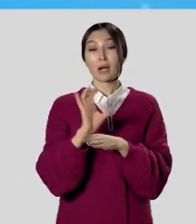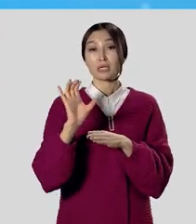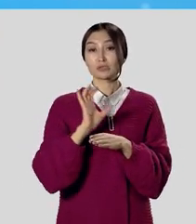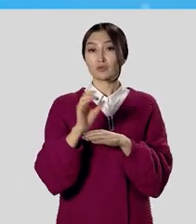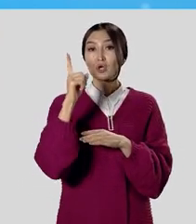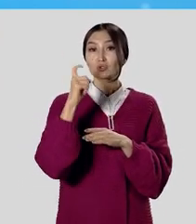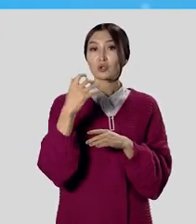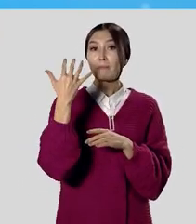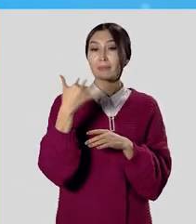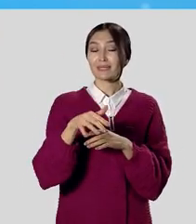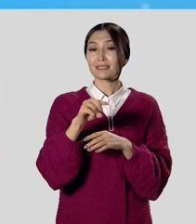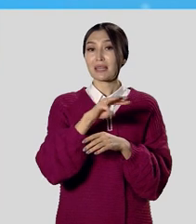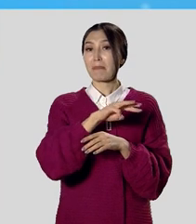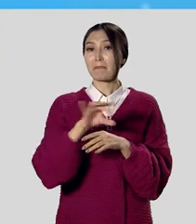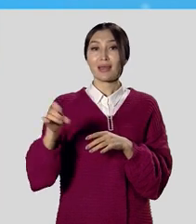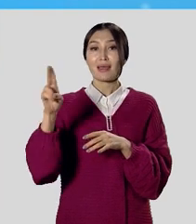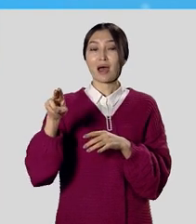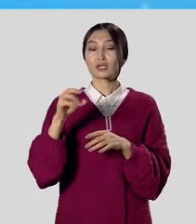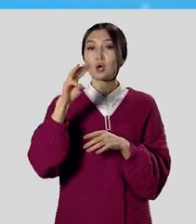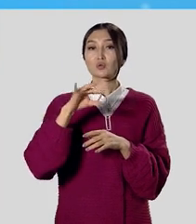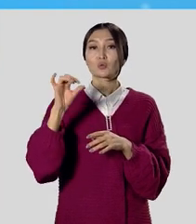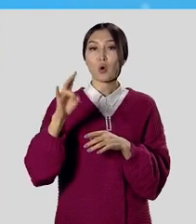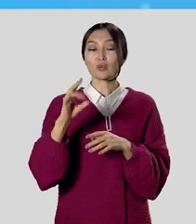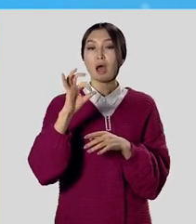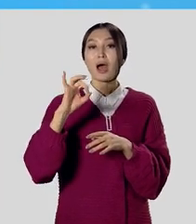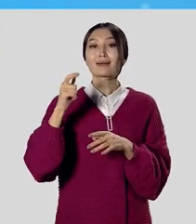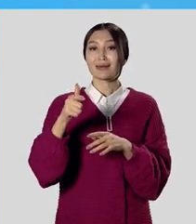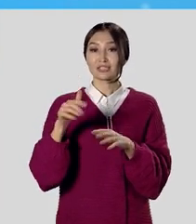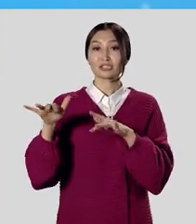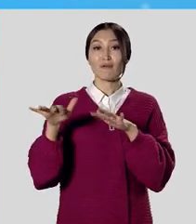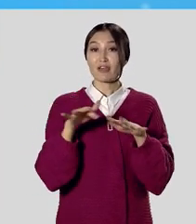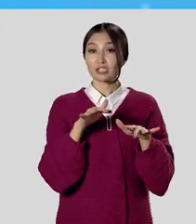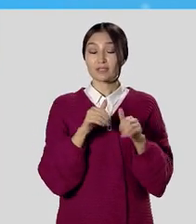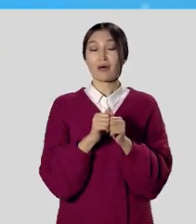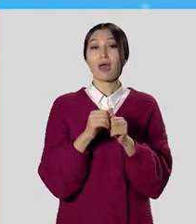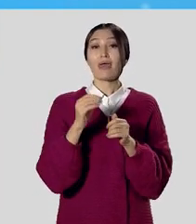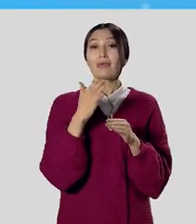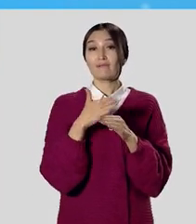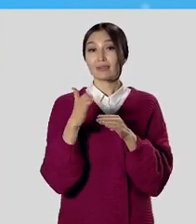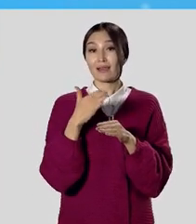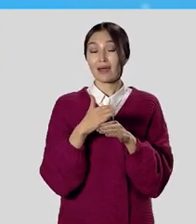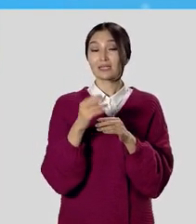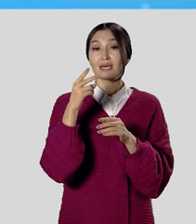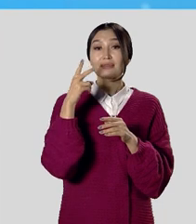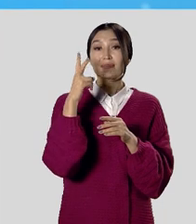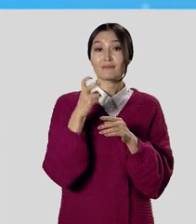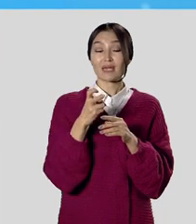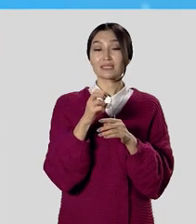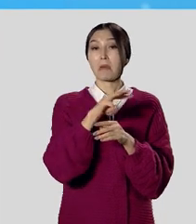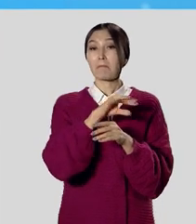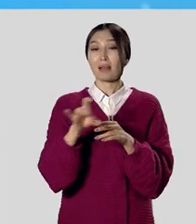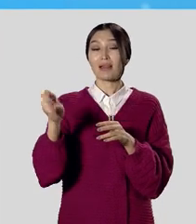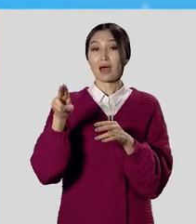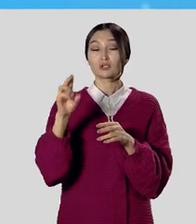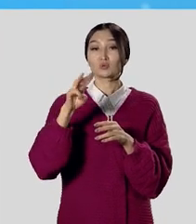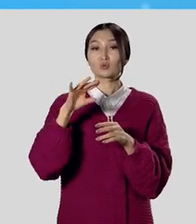производится 150 миллиардов тонн органического вещества и выделяется 200